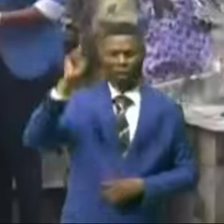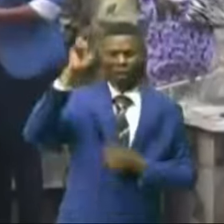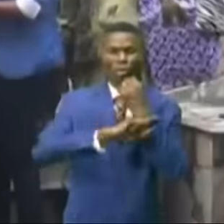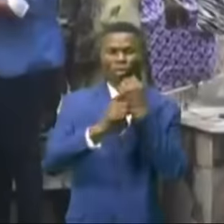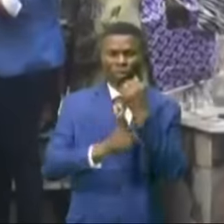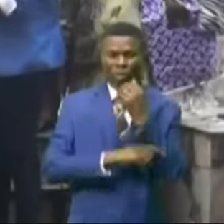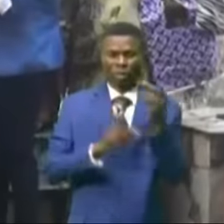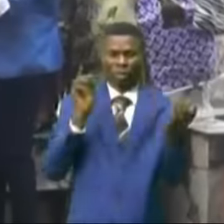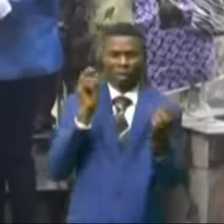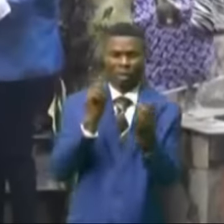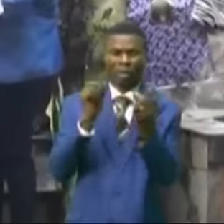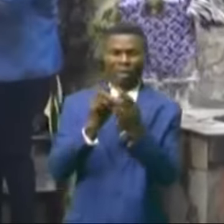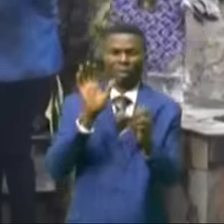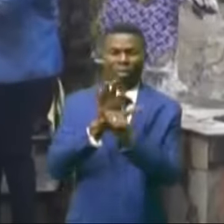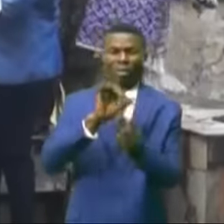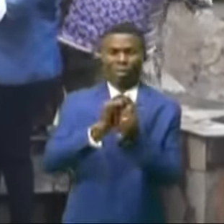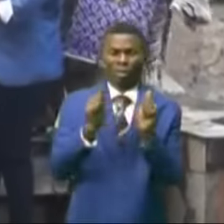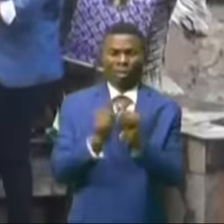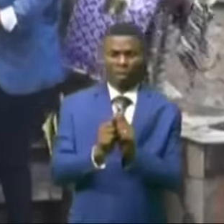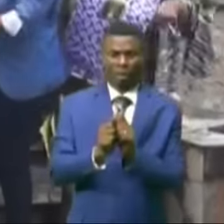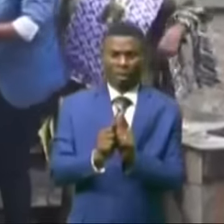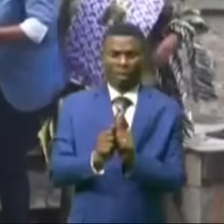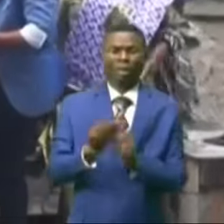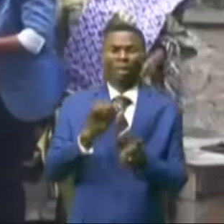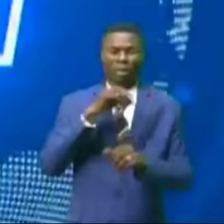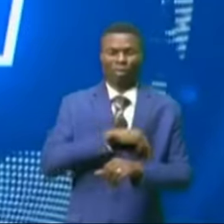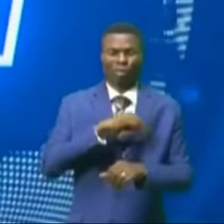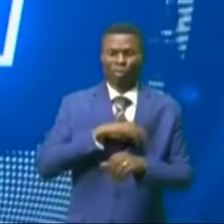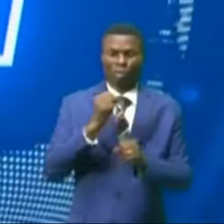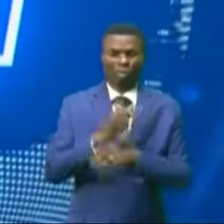aux nombreux défis actuellement dans l'accomplissement de sa mission.